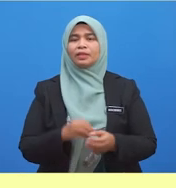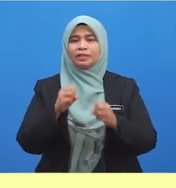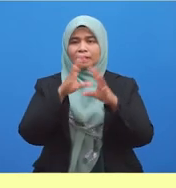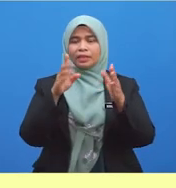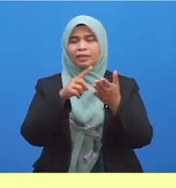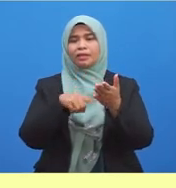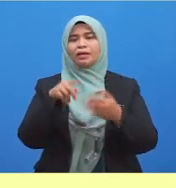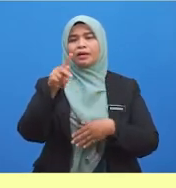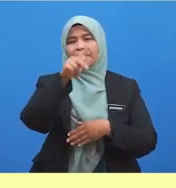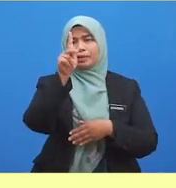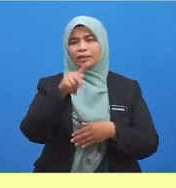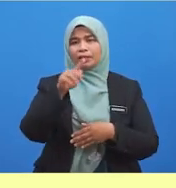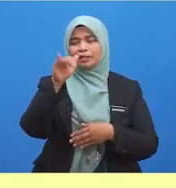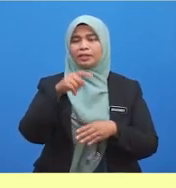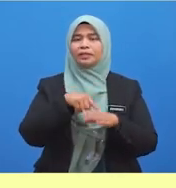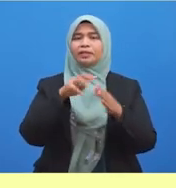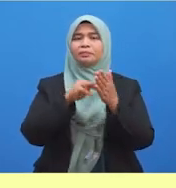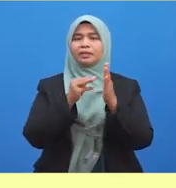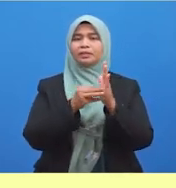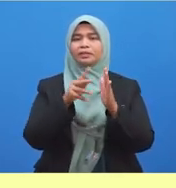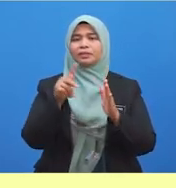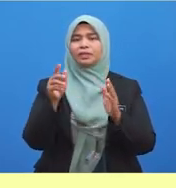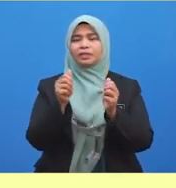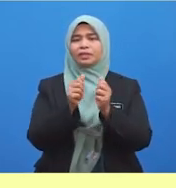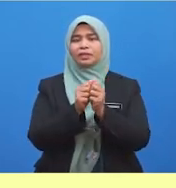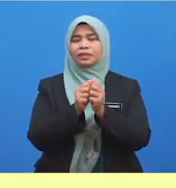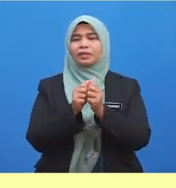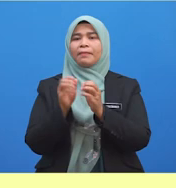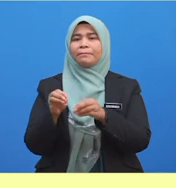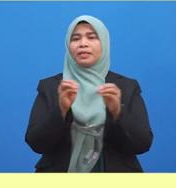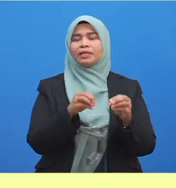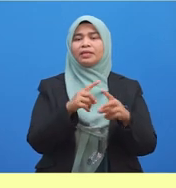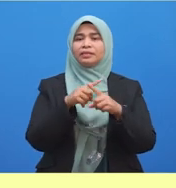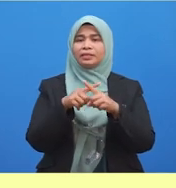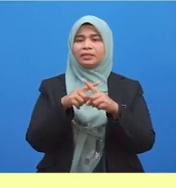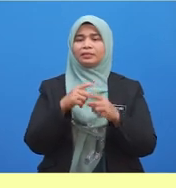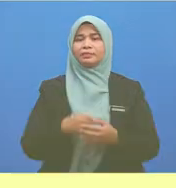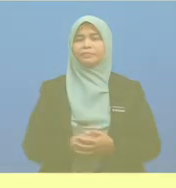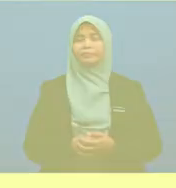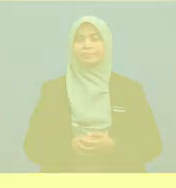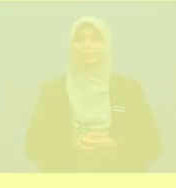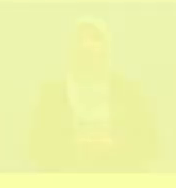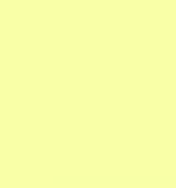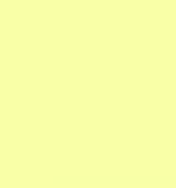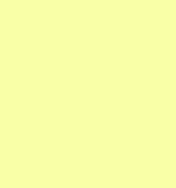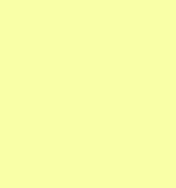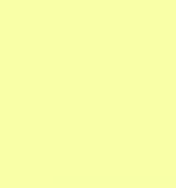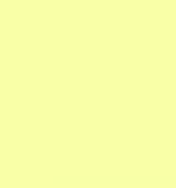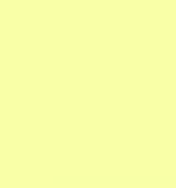Murid-murid, nyatakan apakah yang dimaksudkan dengan pindah silang?